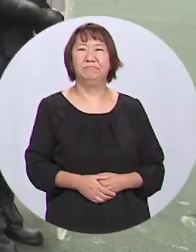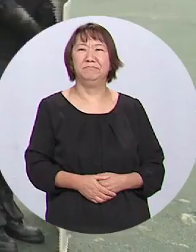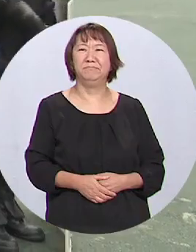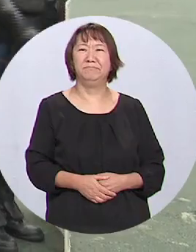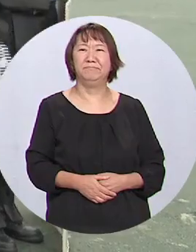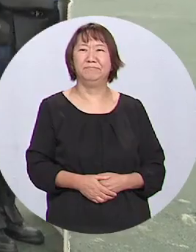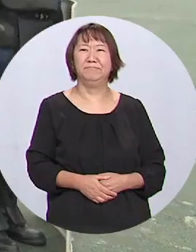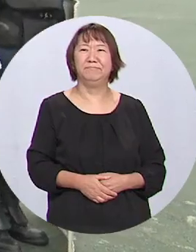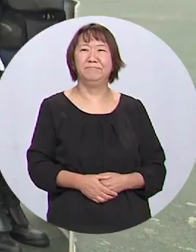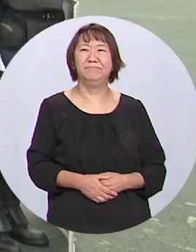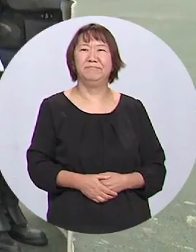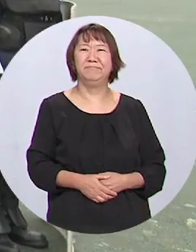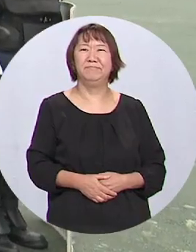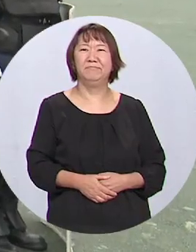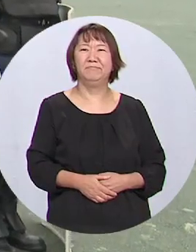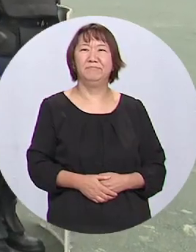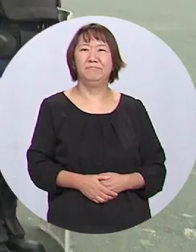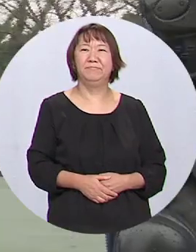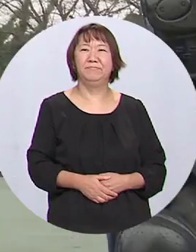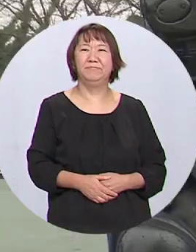よし。